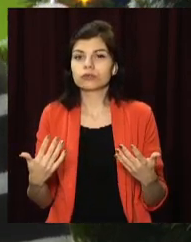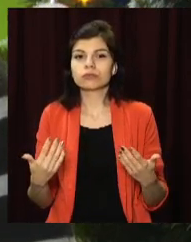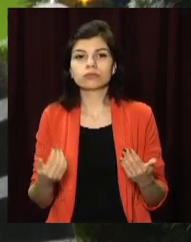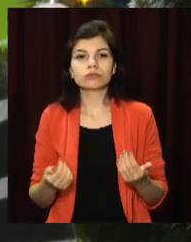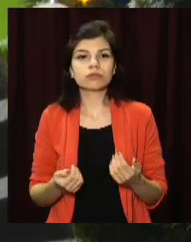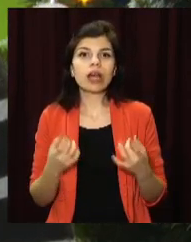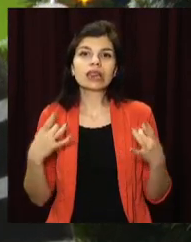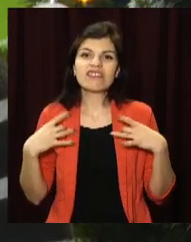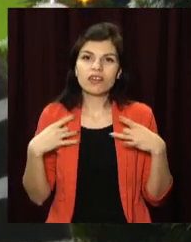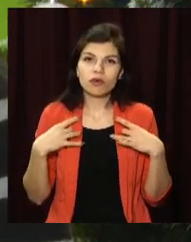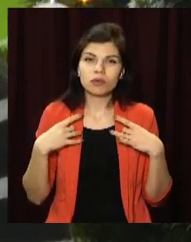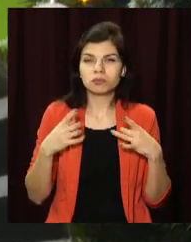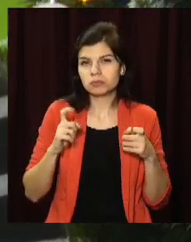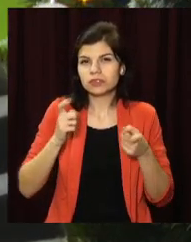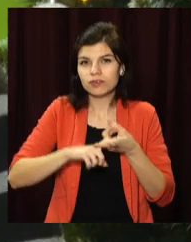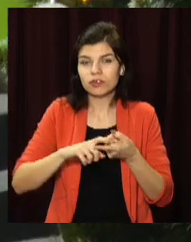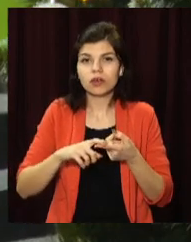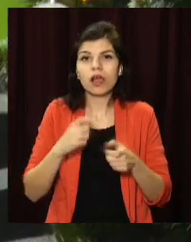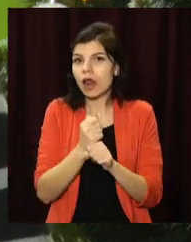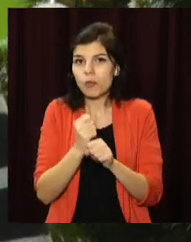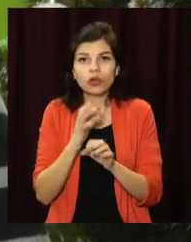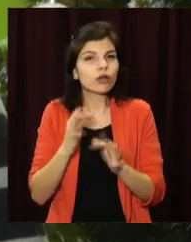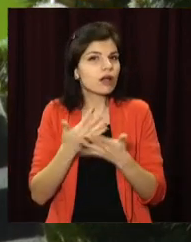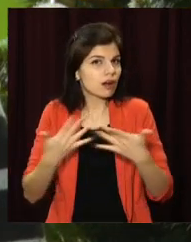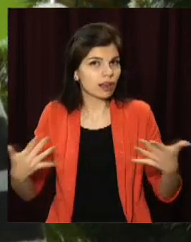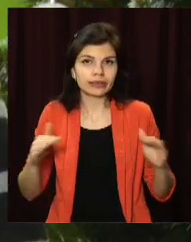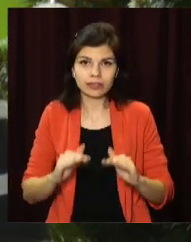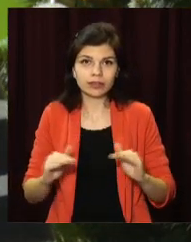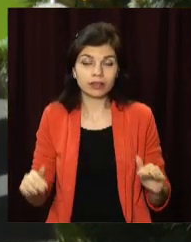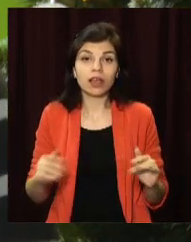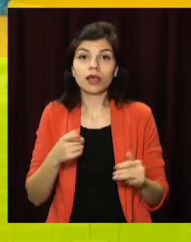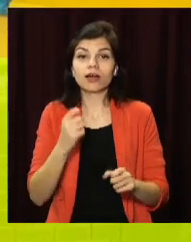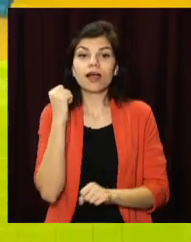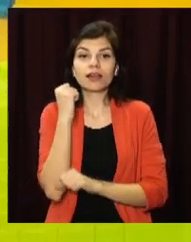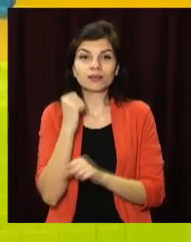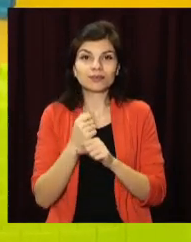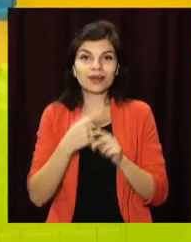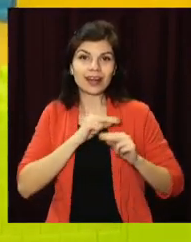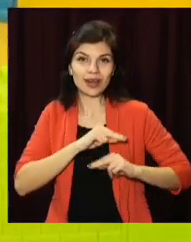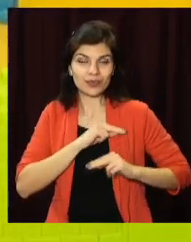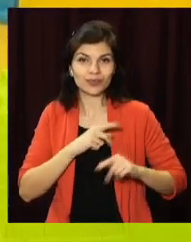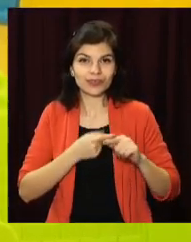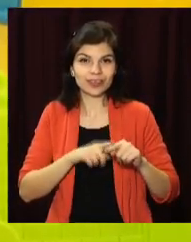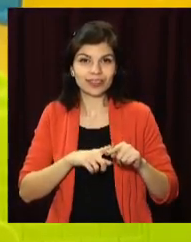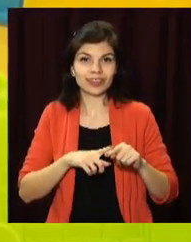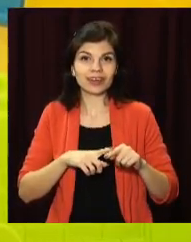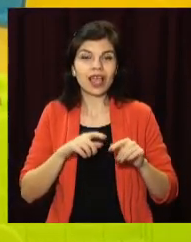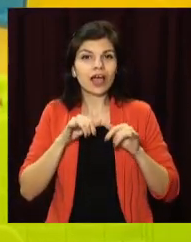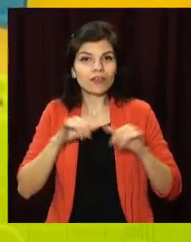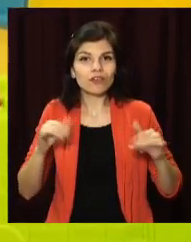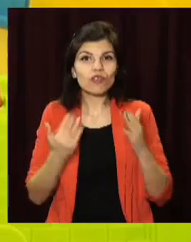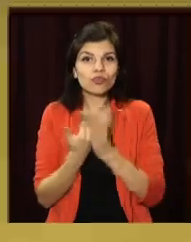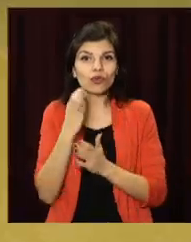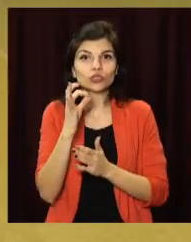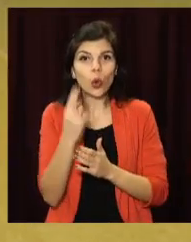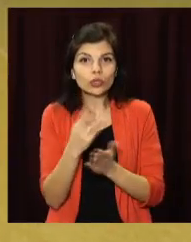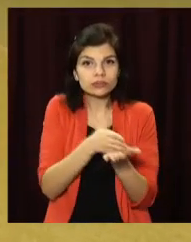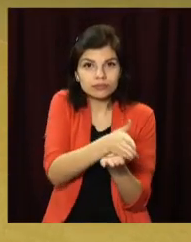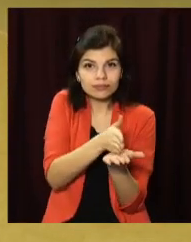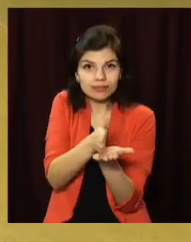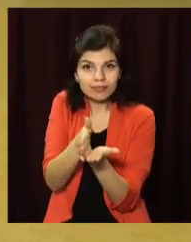Различные неврологічні захворювання. Работаємо абсолютно зі всіми дітками. Наразі працівники реабілітаційного центру розвивають